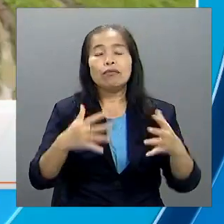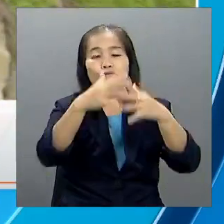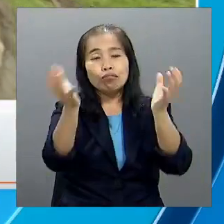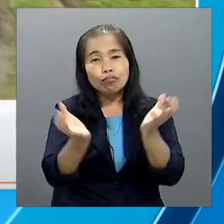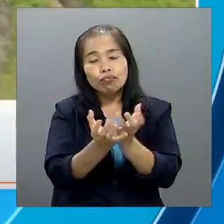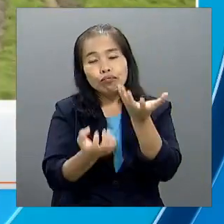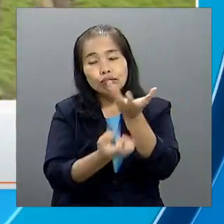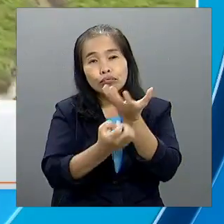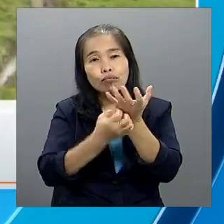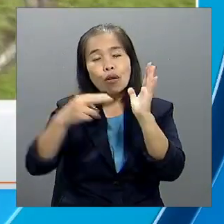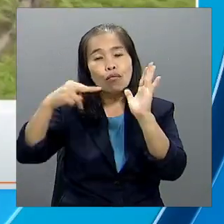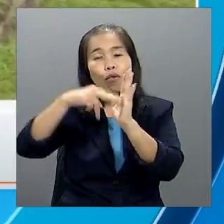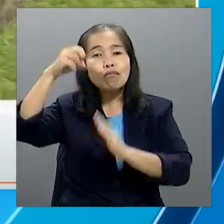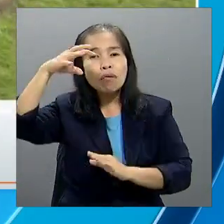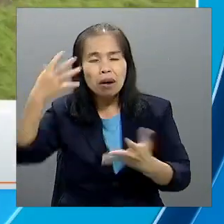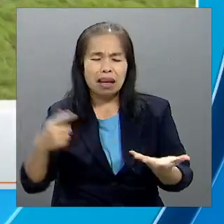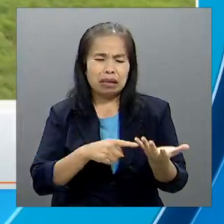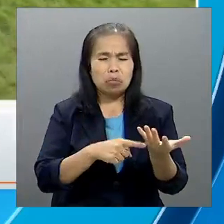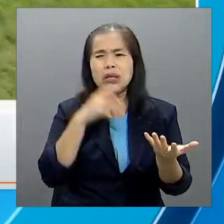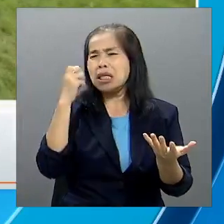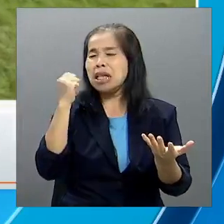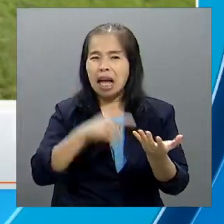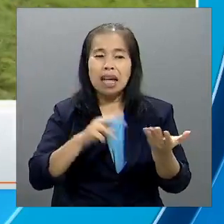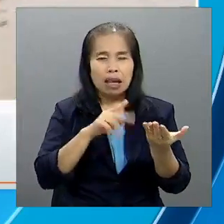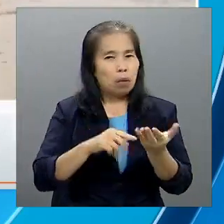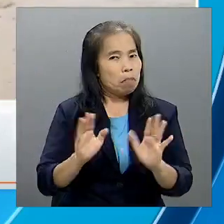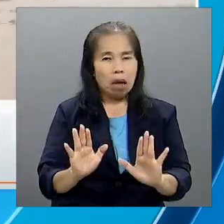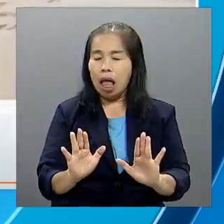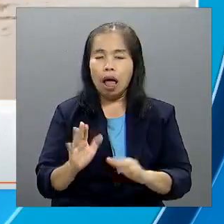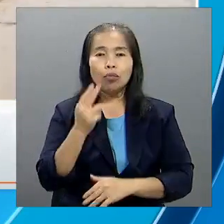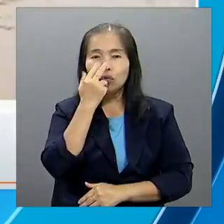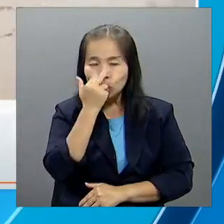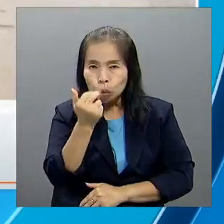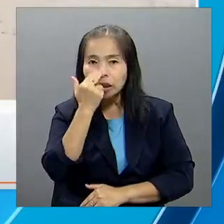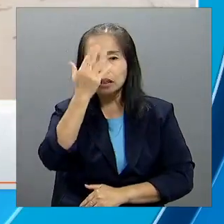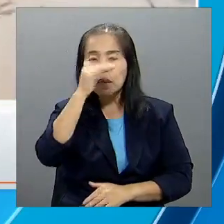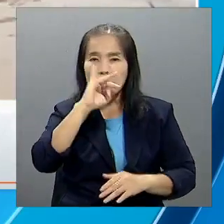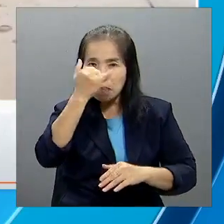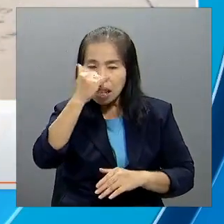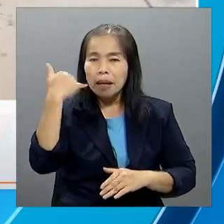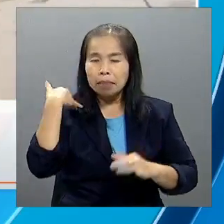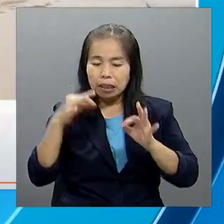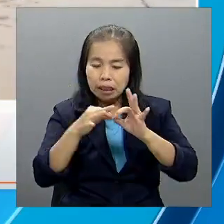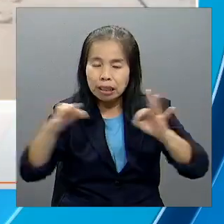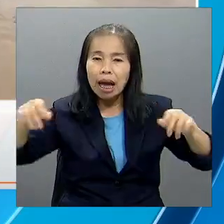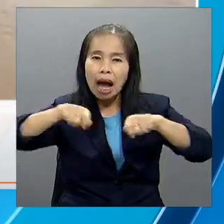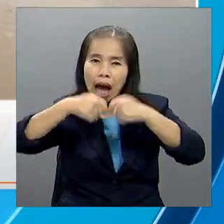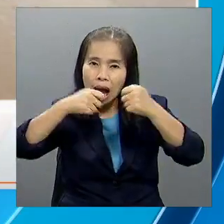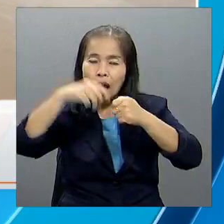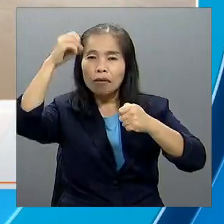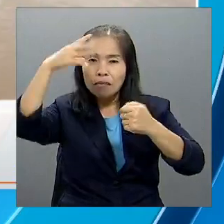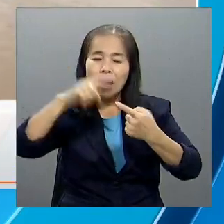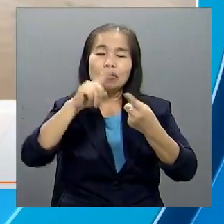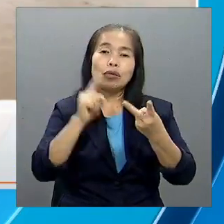พัดลมเอายังเปิดใช้ได้นี ่ค่ะอันนี้ต้องมีคนช่วยตรวจเช็คให้นะคะค่ะ ควรมาใช้ทันที ใช่ค่ะ